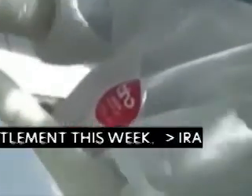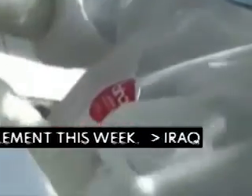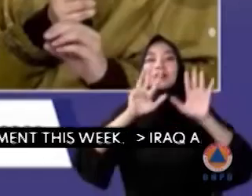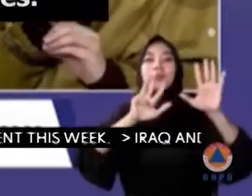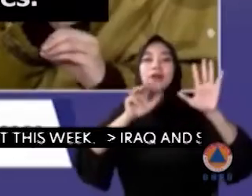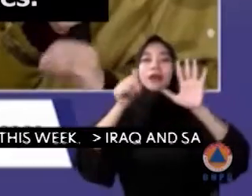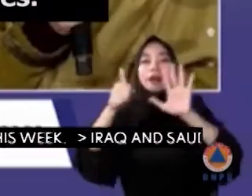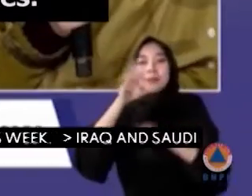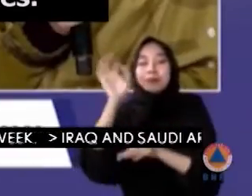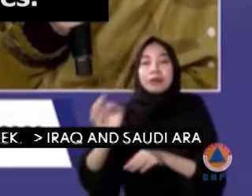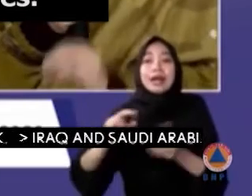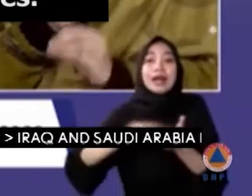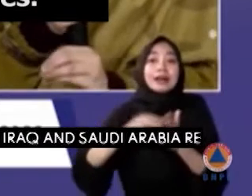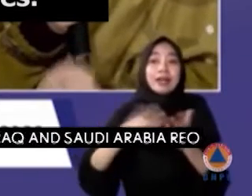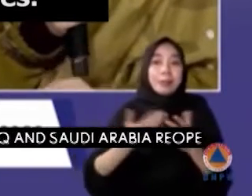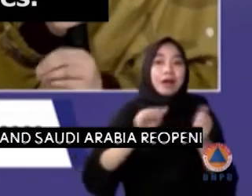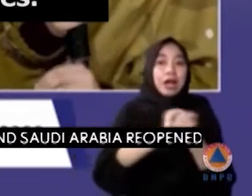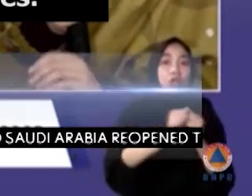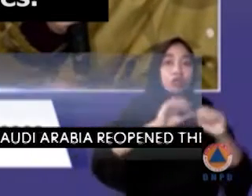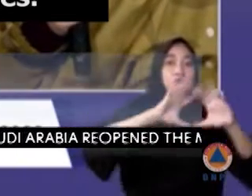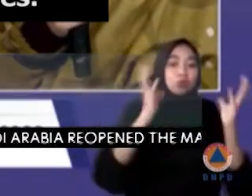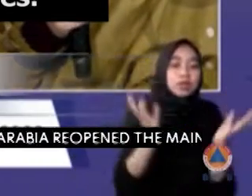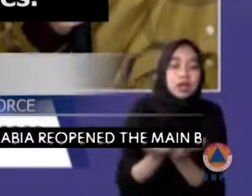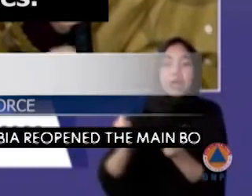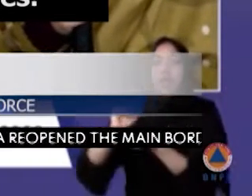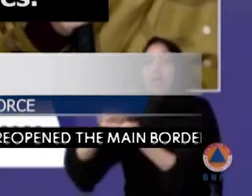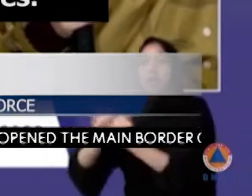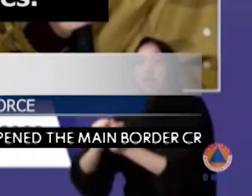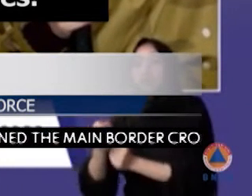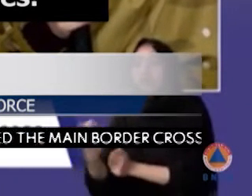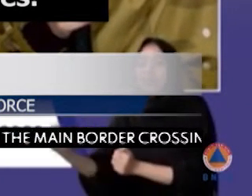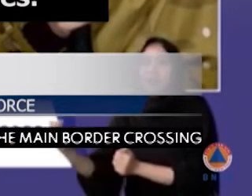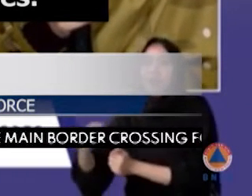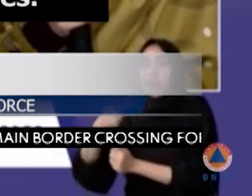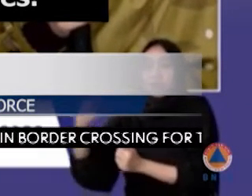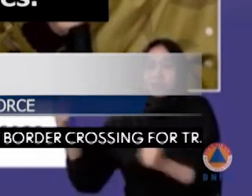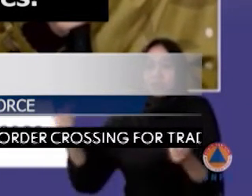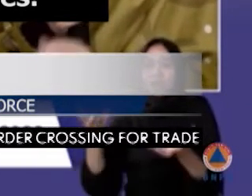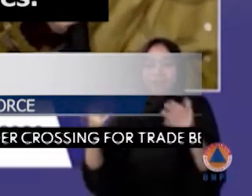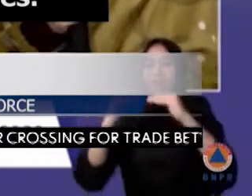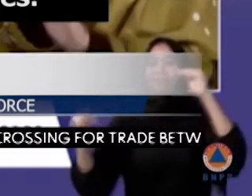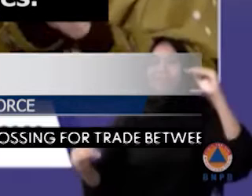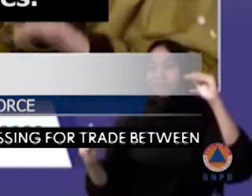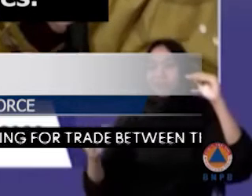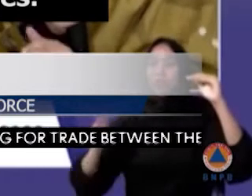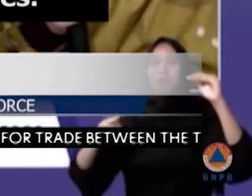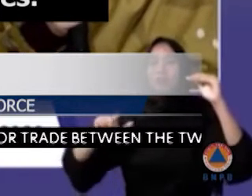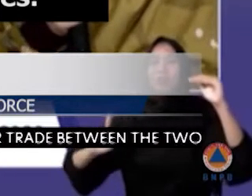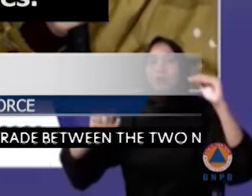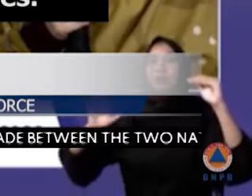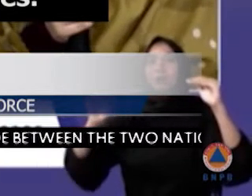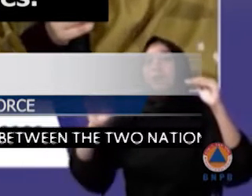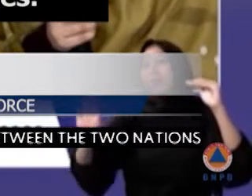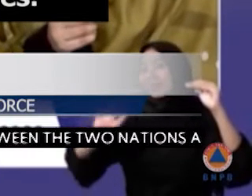69.64%. Rata-rata persen kasus aktif di Indonesia, yaitu sebesar 15,22%, ini lebih rendah dibandingkan